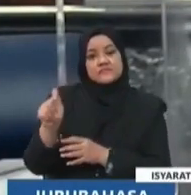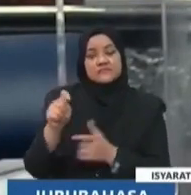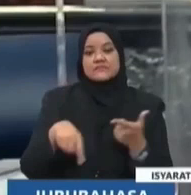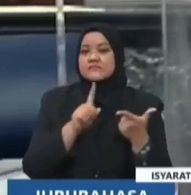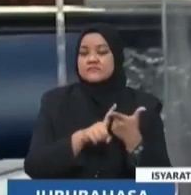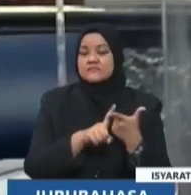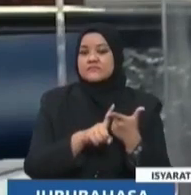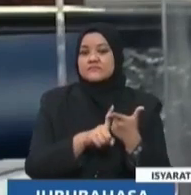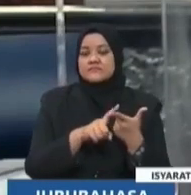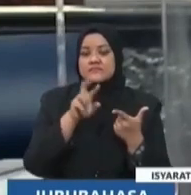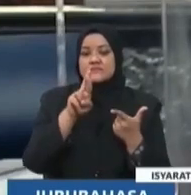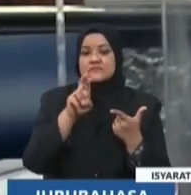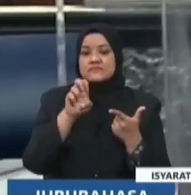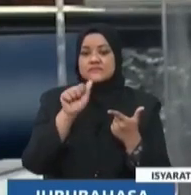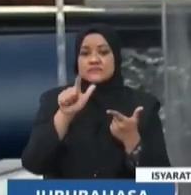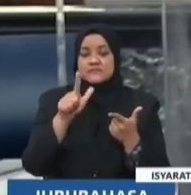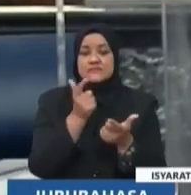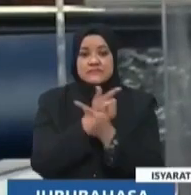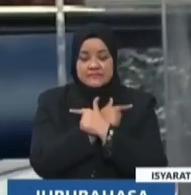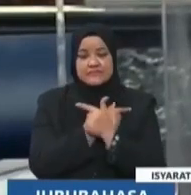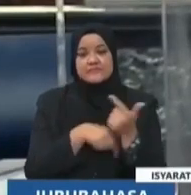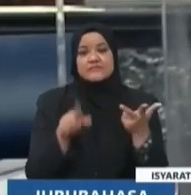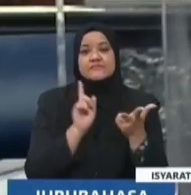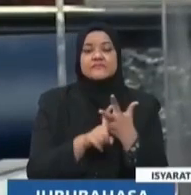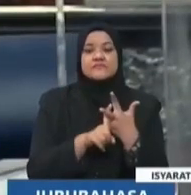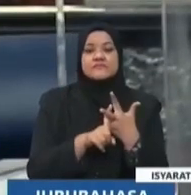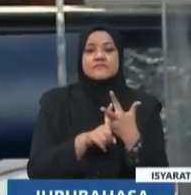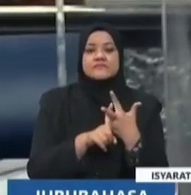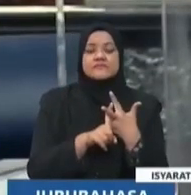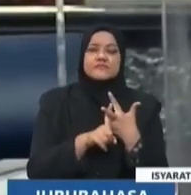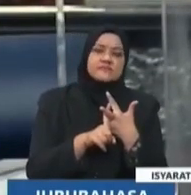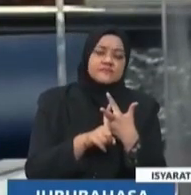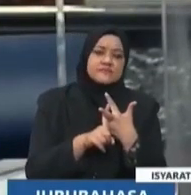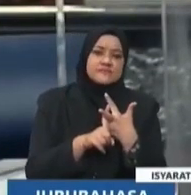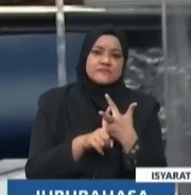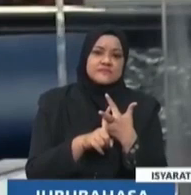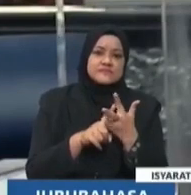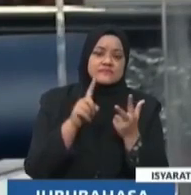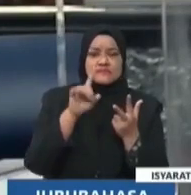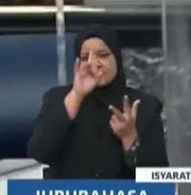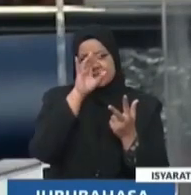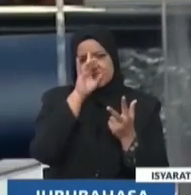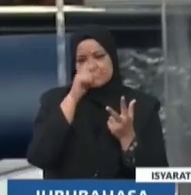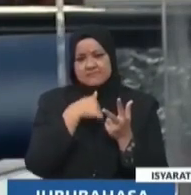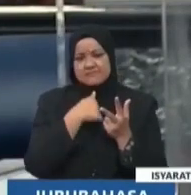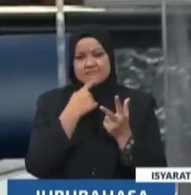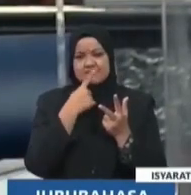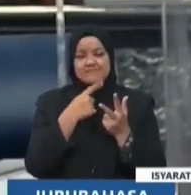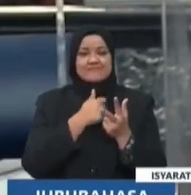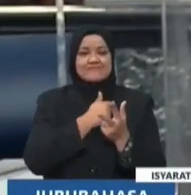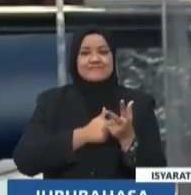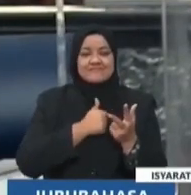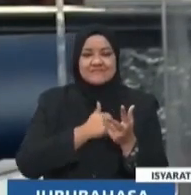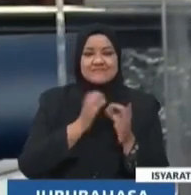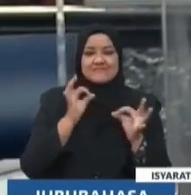Yang kedua film Real Love yang ketiga the film India Ning Syaifullah